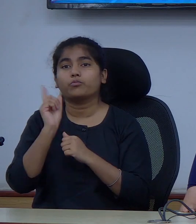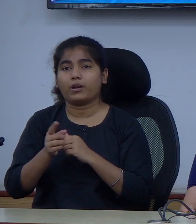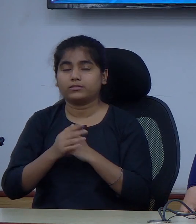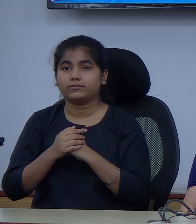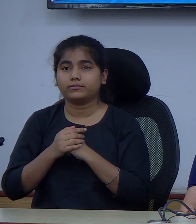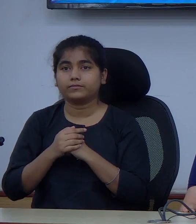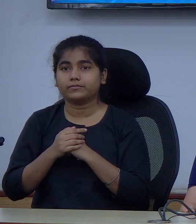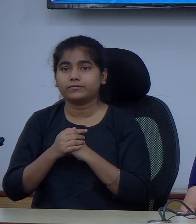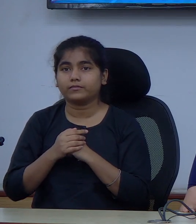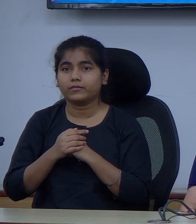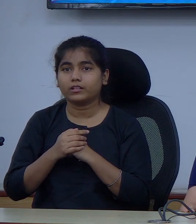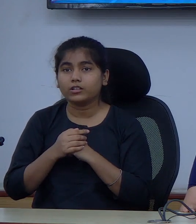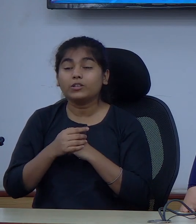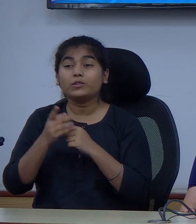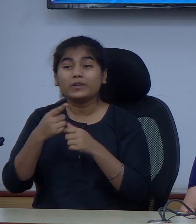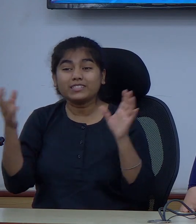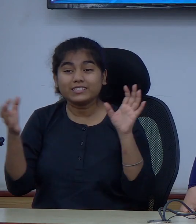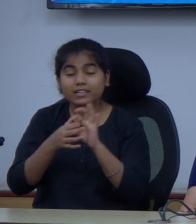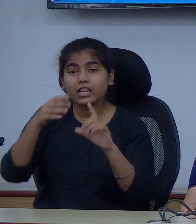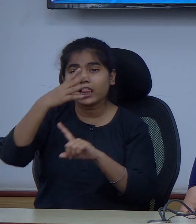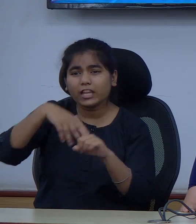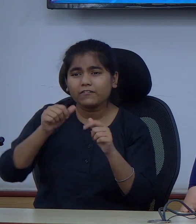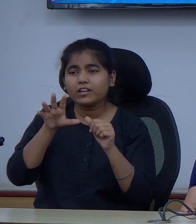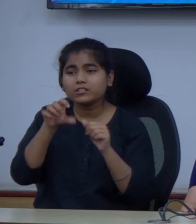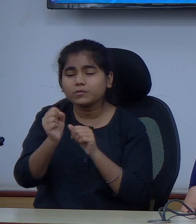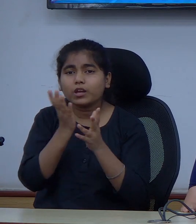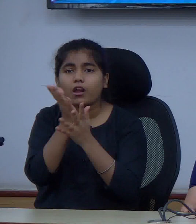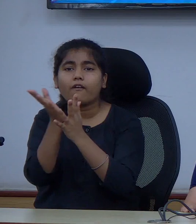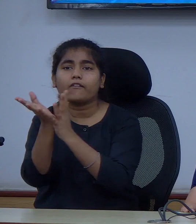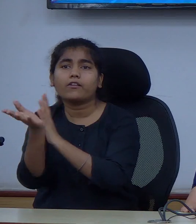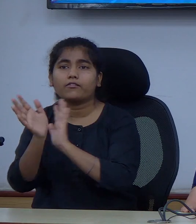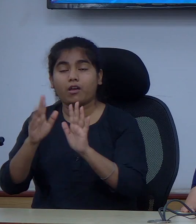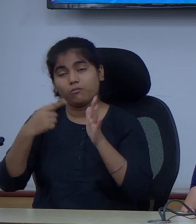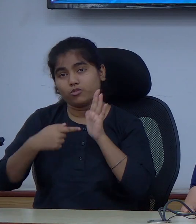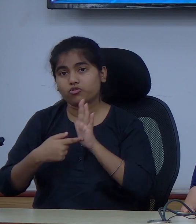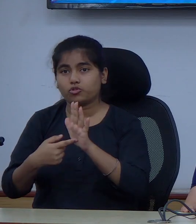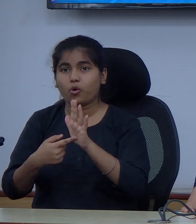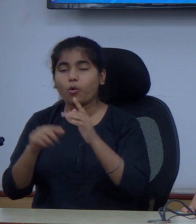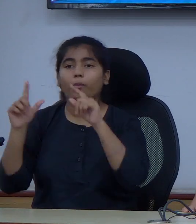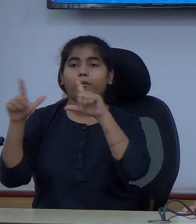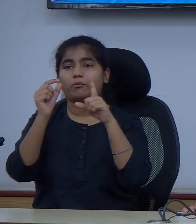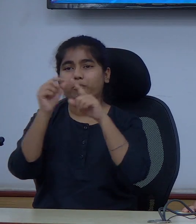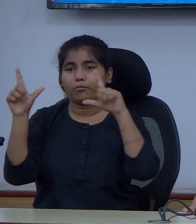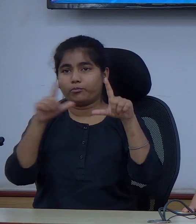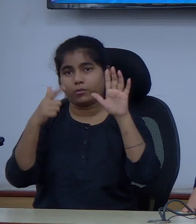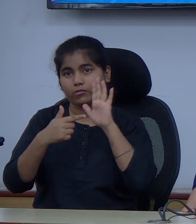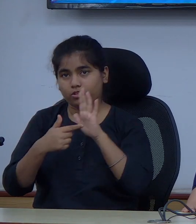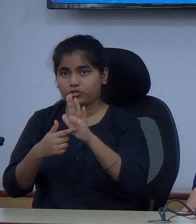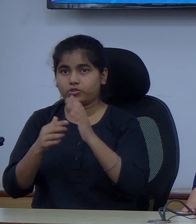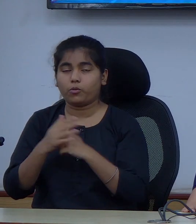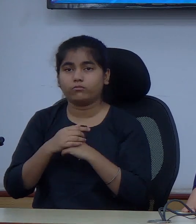जो विभिन्न पहलू हैं सुगम्यता को, कि उन्हीं को मैं दिखाने के लिए मैं एक PPT के ज़रिए, अगर